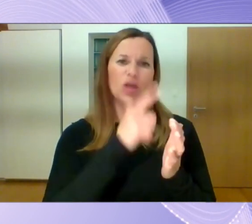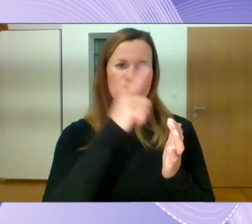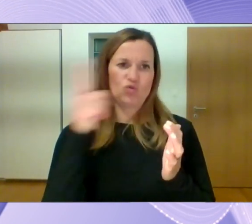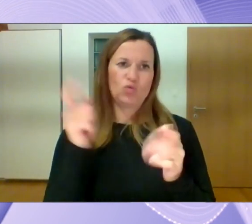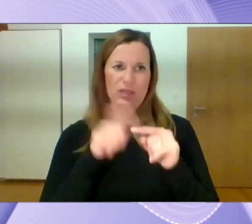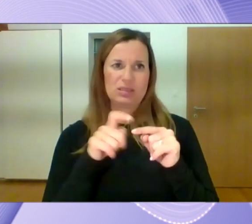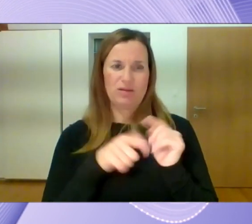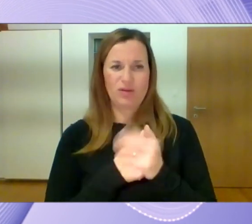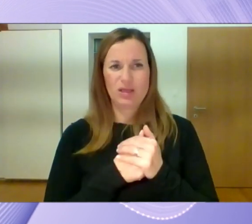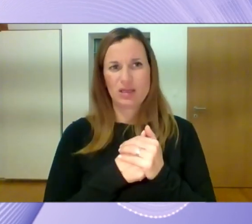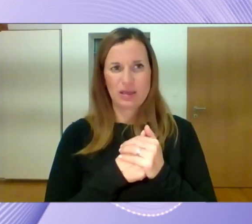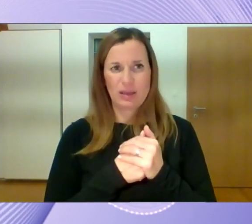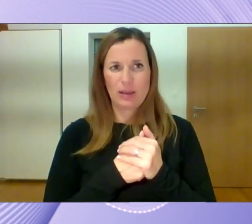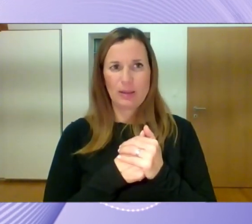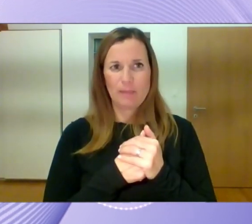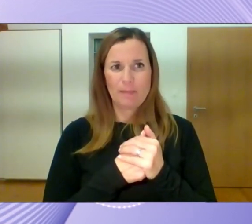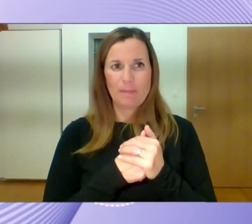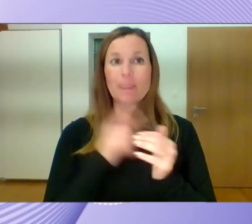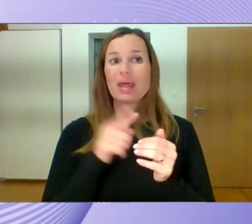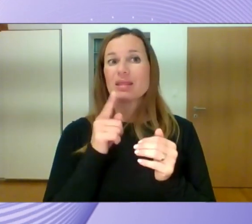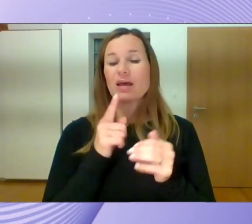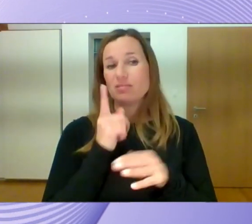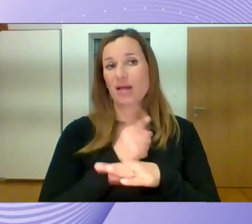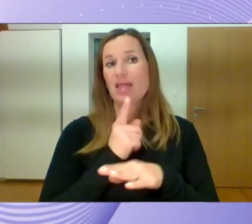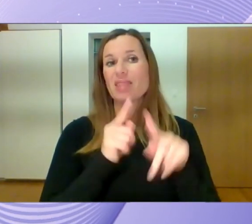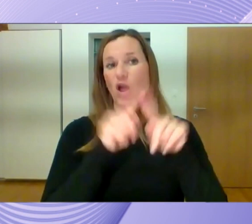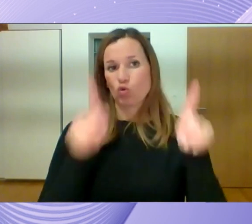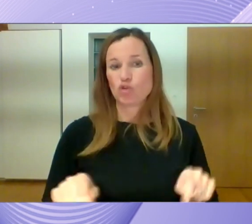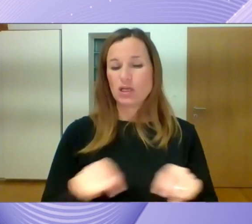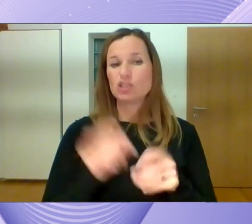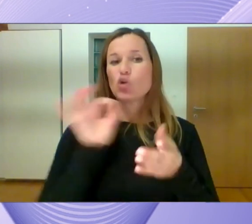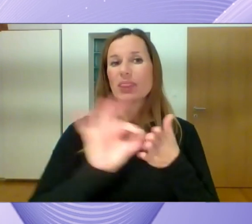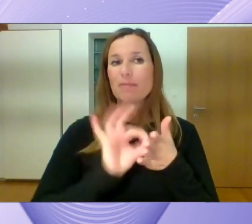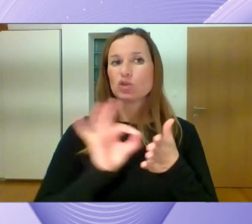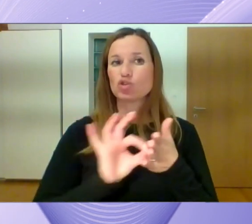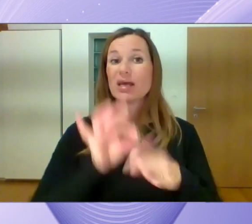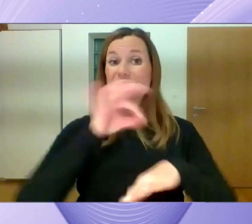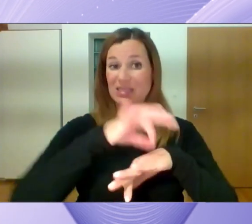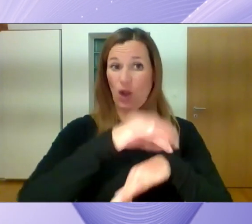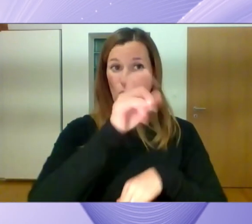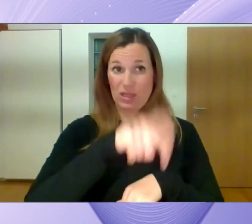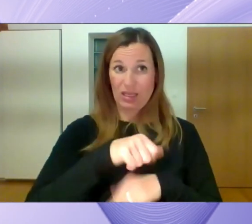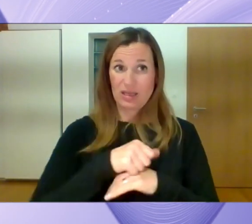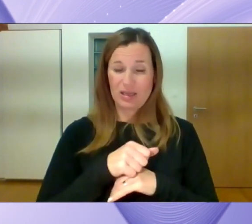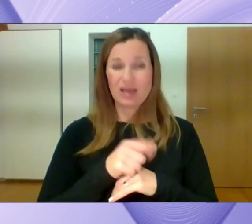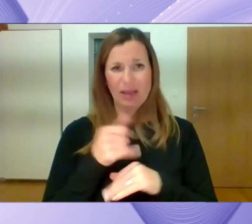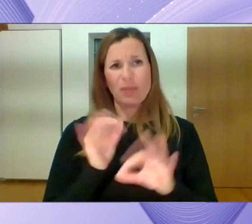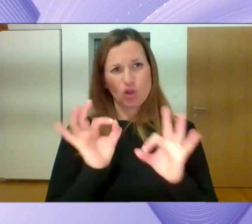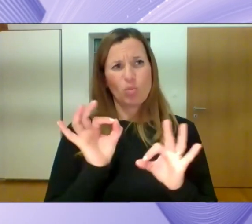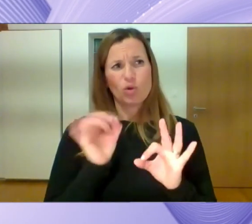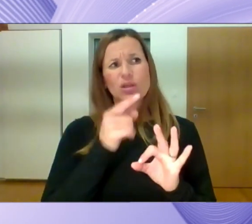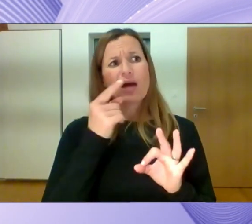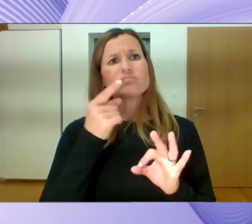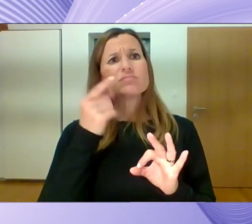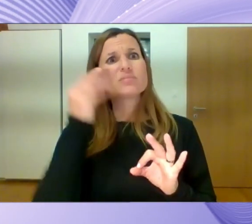stvari, vam pa naročilnico napiše praviloma zdravnik. Je pa fino, da na to spomnite, ker včasih se zdravniki